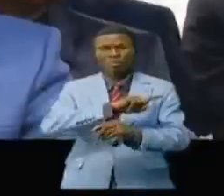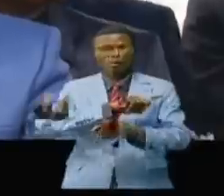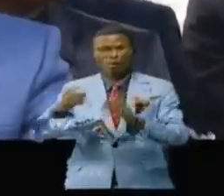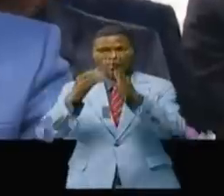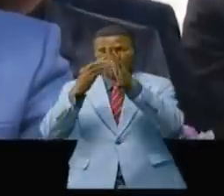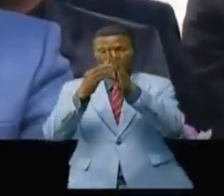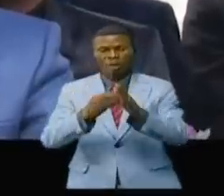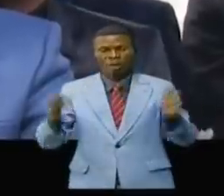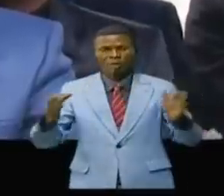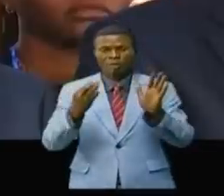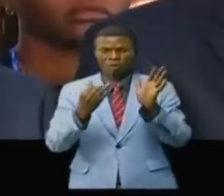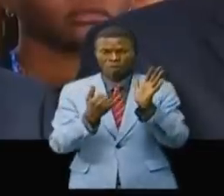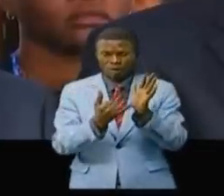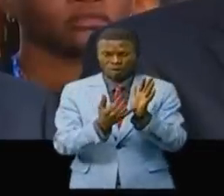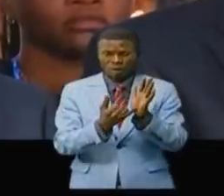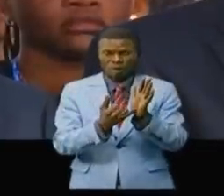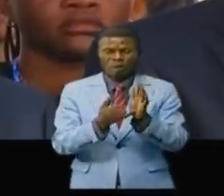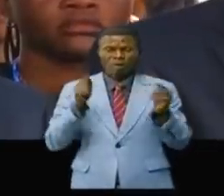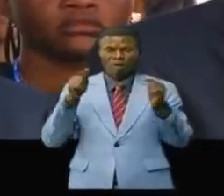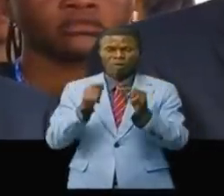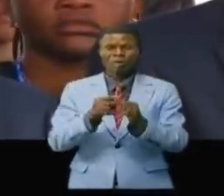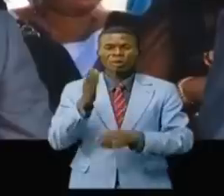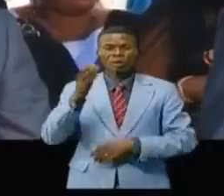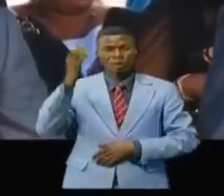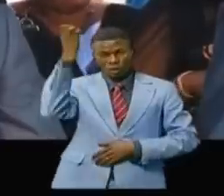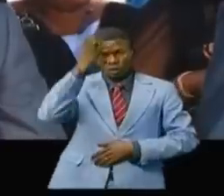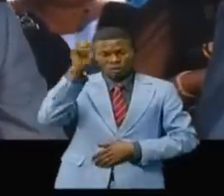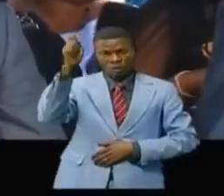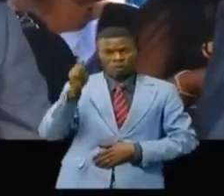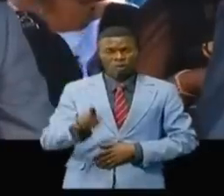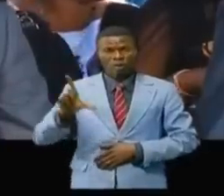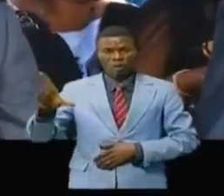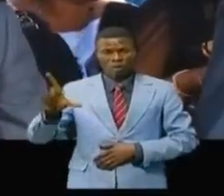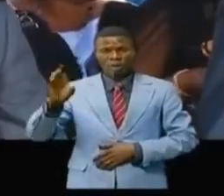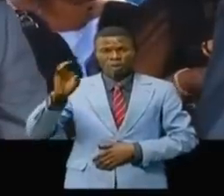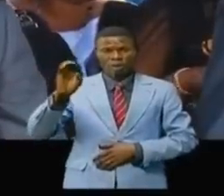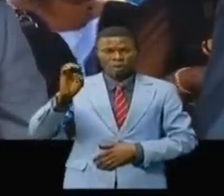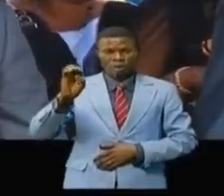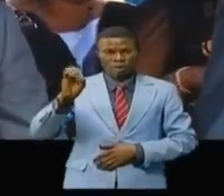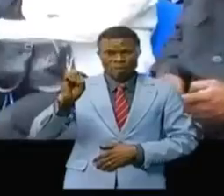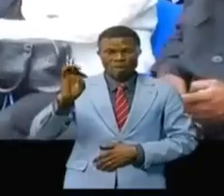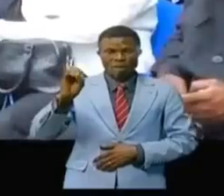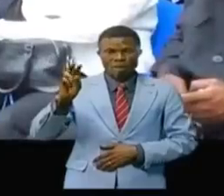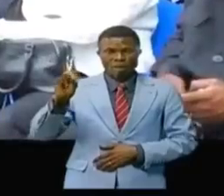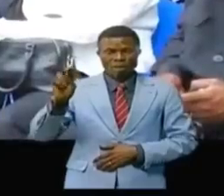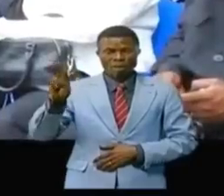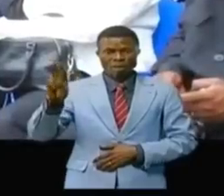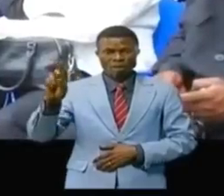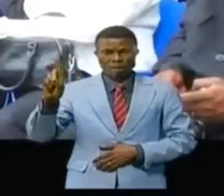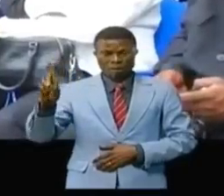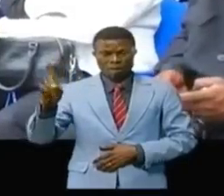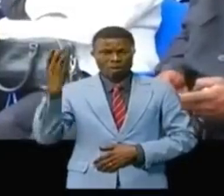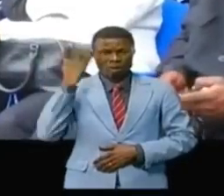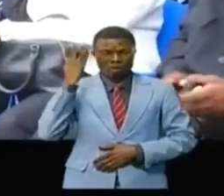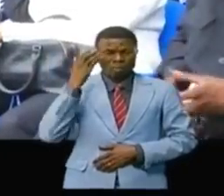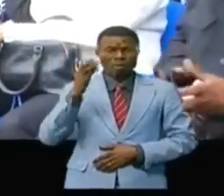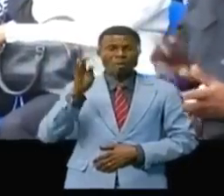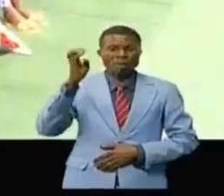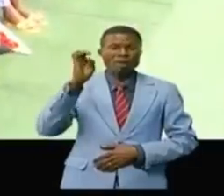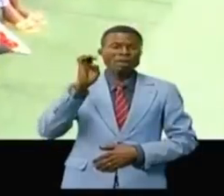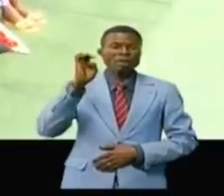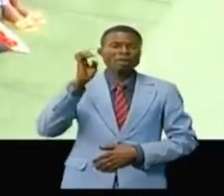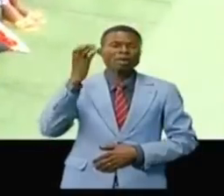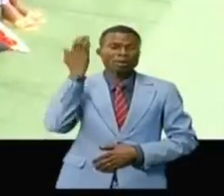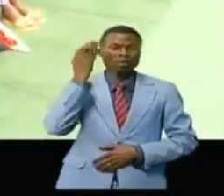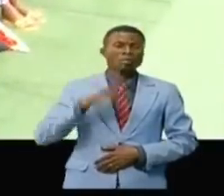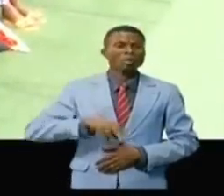En octobre 1966, feu le général Léonard Moulamba Nyuni, dans lequel M. Étienne Tshisekedi, le